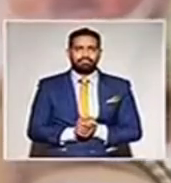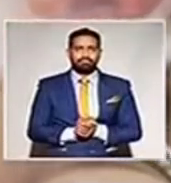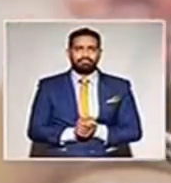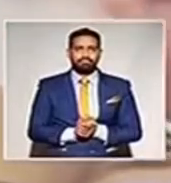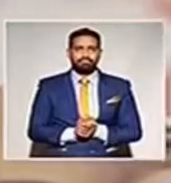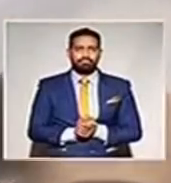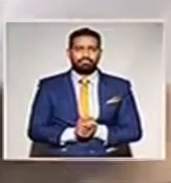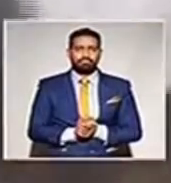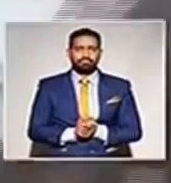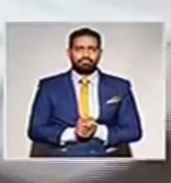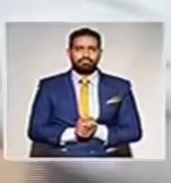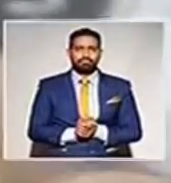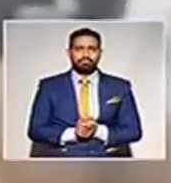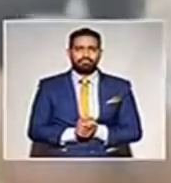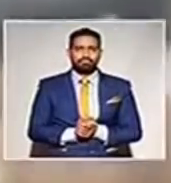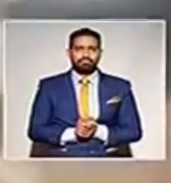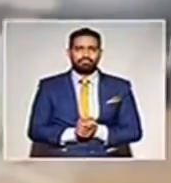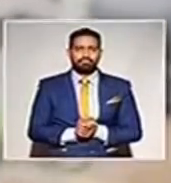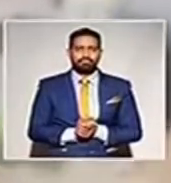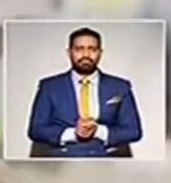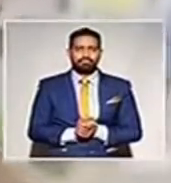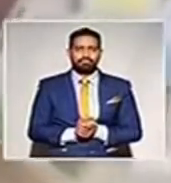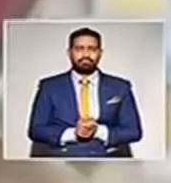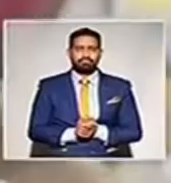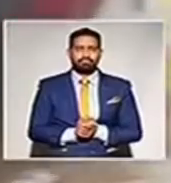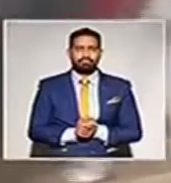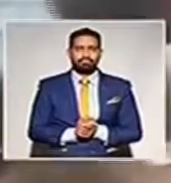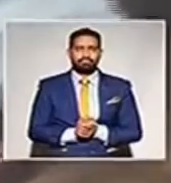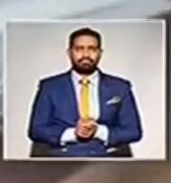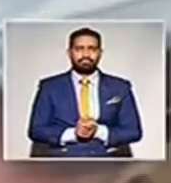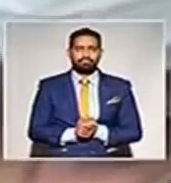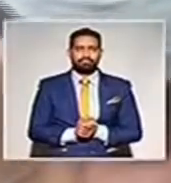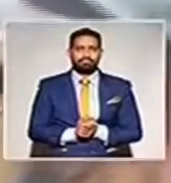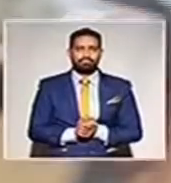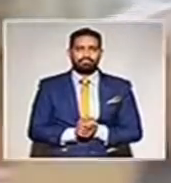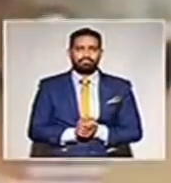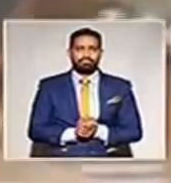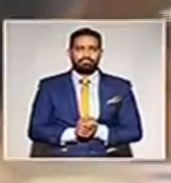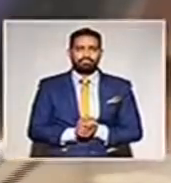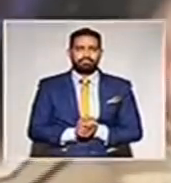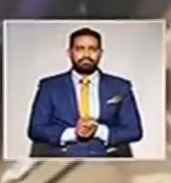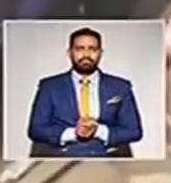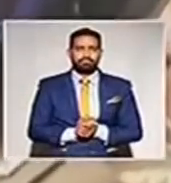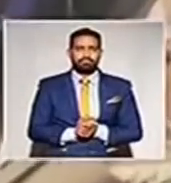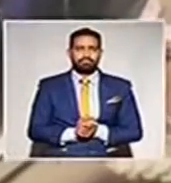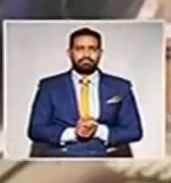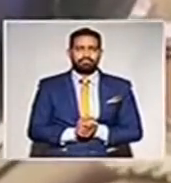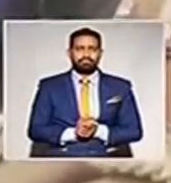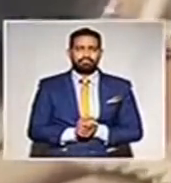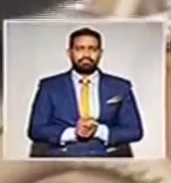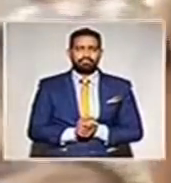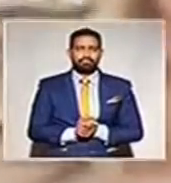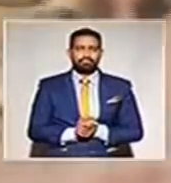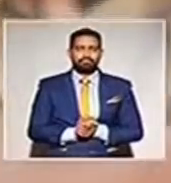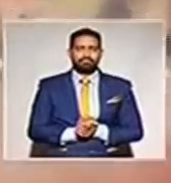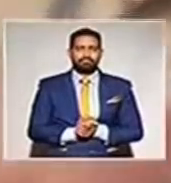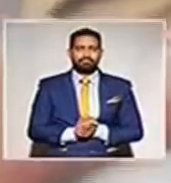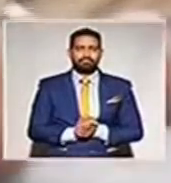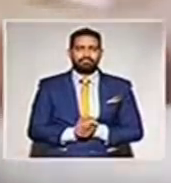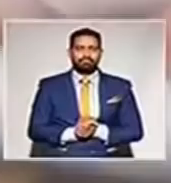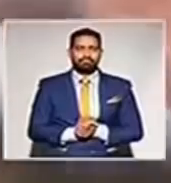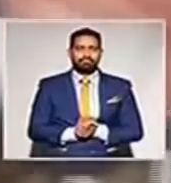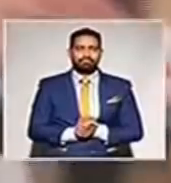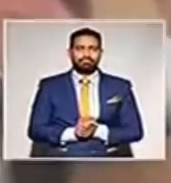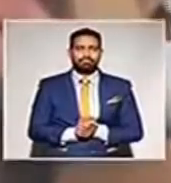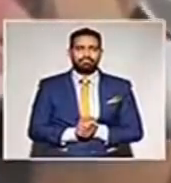අඬනවා සර්. පවුවද ආල් ටික කියන්නේ කොහොමද කියලා. 50 පඩියෙන් අපි 4 දෙනෙක් හදන්නේ සර්. රුපියල් 500ක් වුණාම පරිප්පු කිලෝ එක